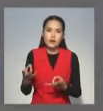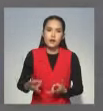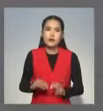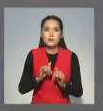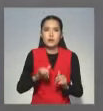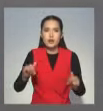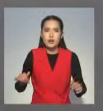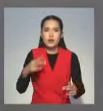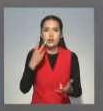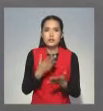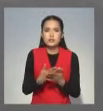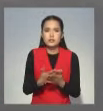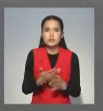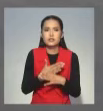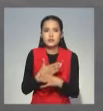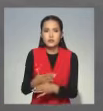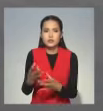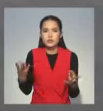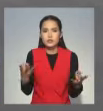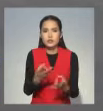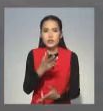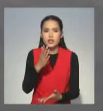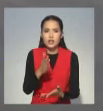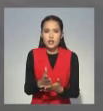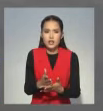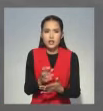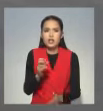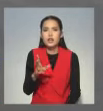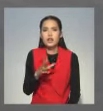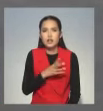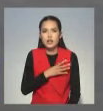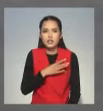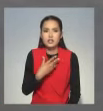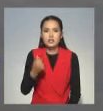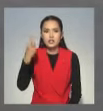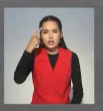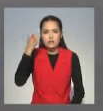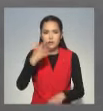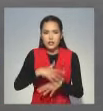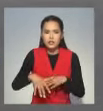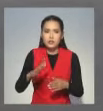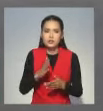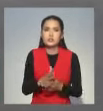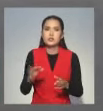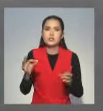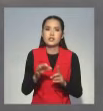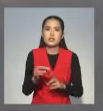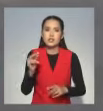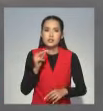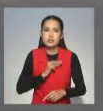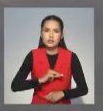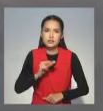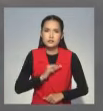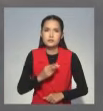ни одного из наших костанайцев. Мы, как никто другой, понимаем сложность сложившейся